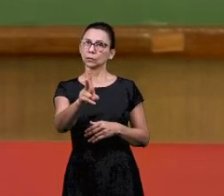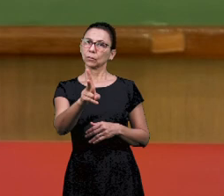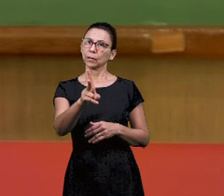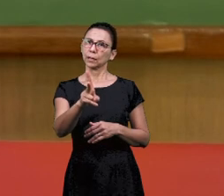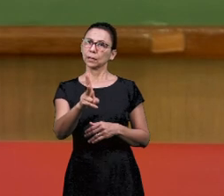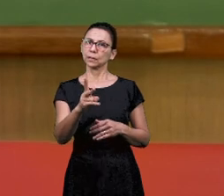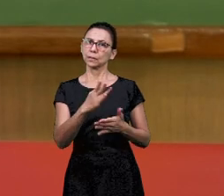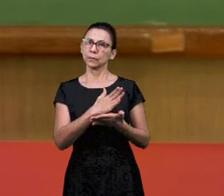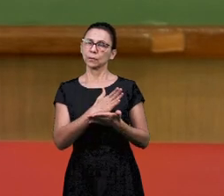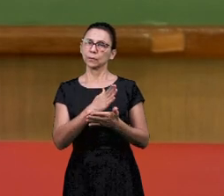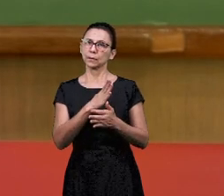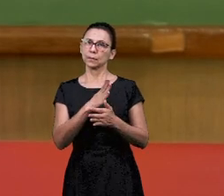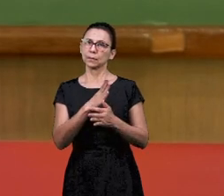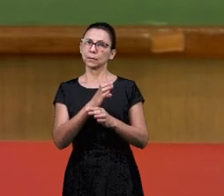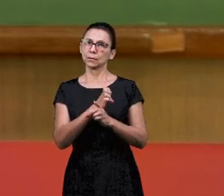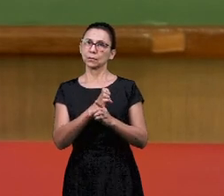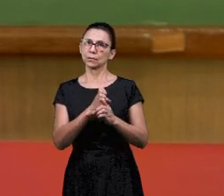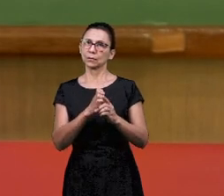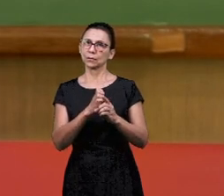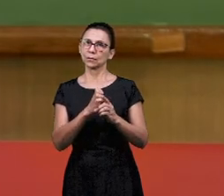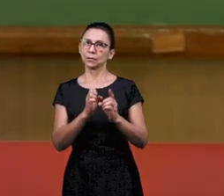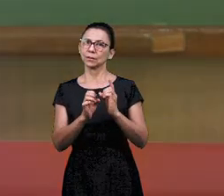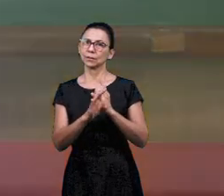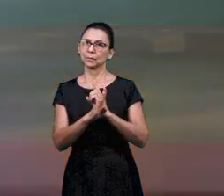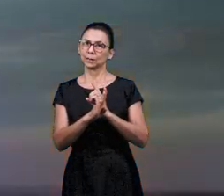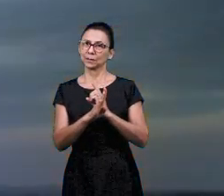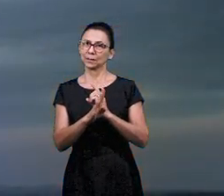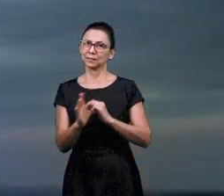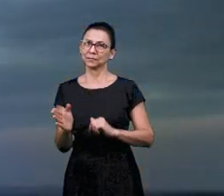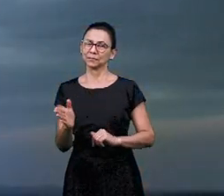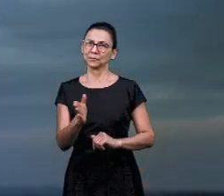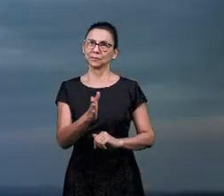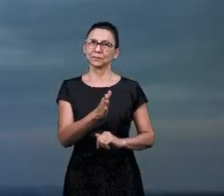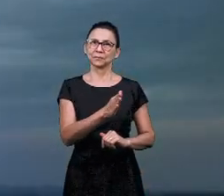dans la séquence, la partie doctrinaire de l'école biblique dominicale.